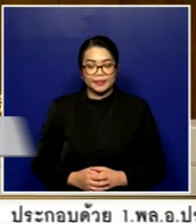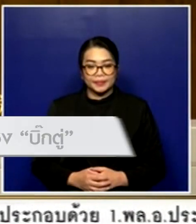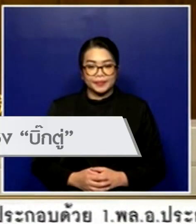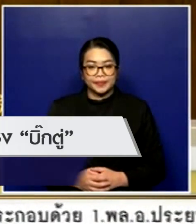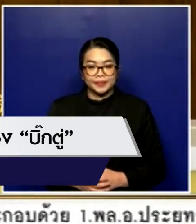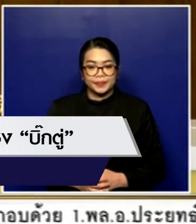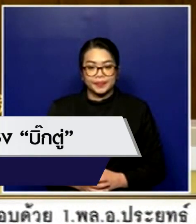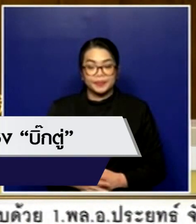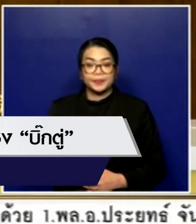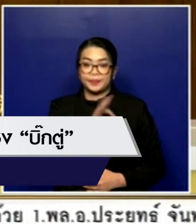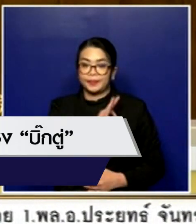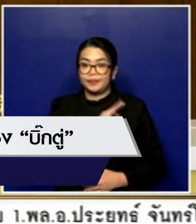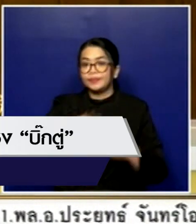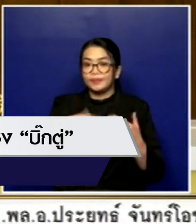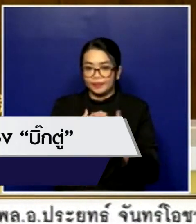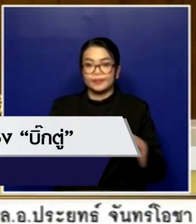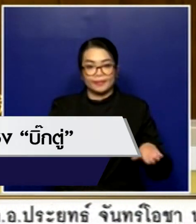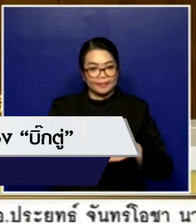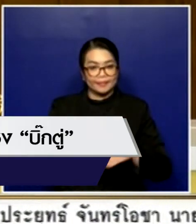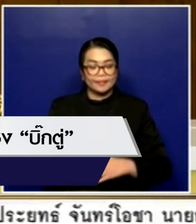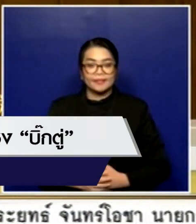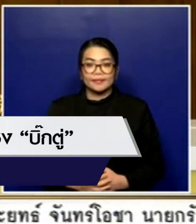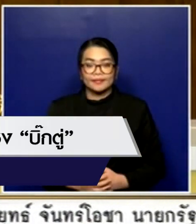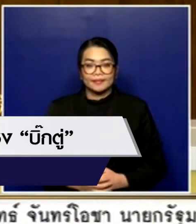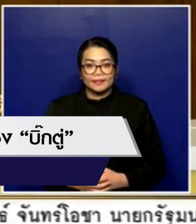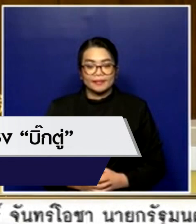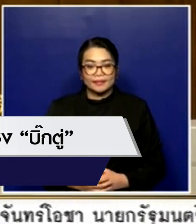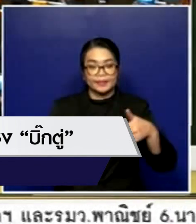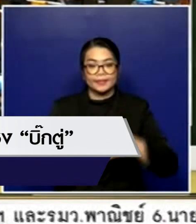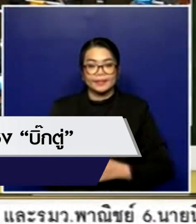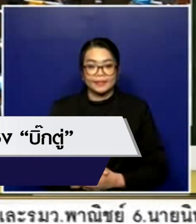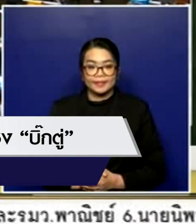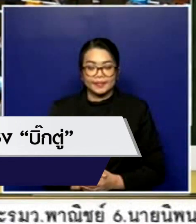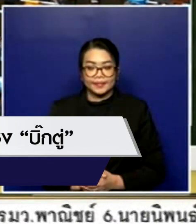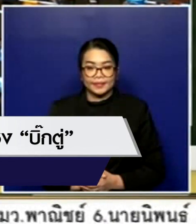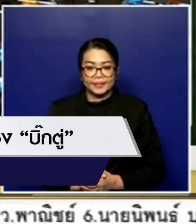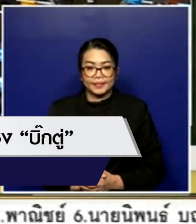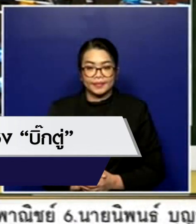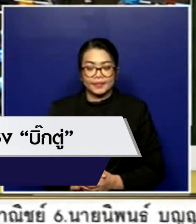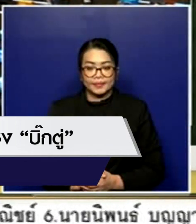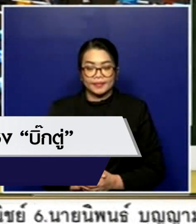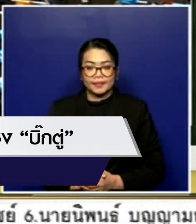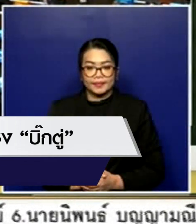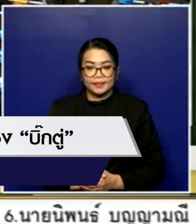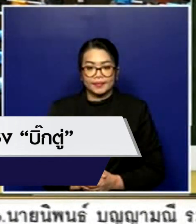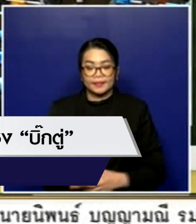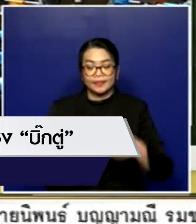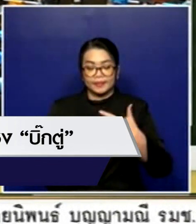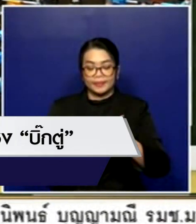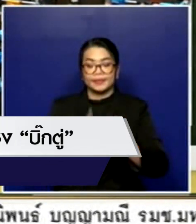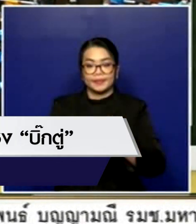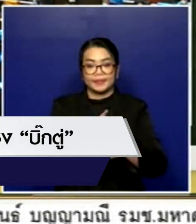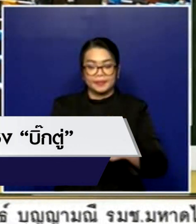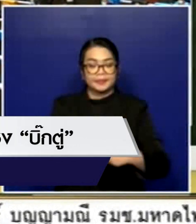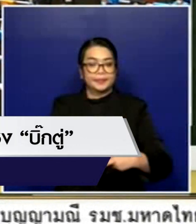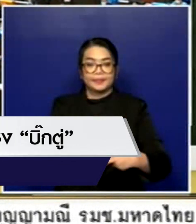ส่วนคนที่ได้รับคะแนนไว้วางใจน้อยที่สุดนะครับก็คือคุณณัฏฐพลทีปสุวรรณรัฐมนตรีว่าการกระทรวงศึกษาธิการ